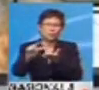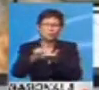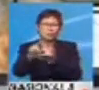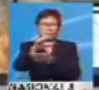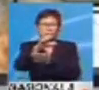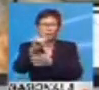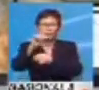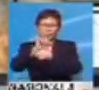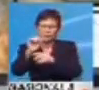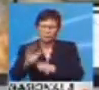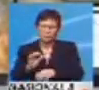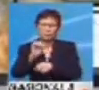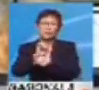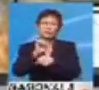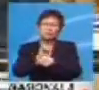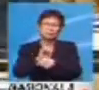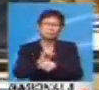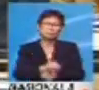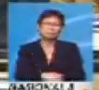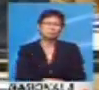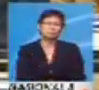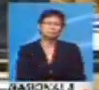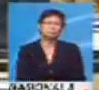dan pekerjaan mereka